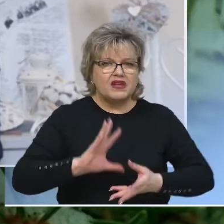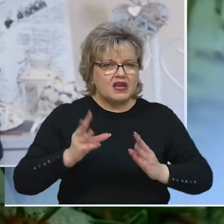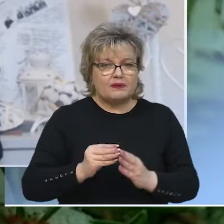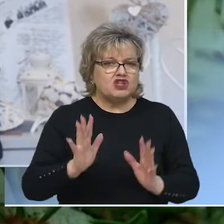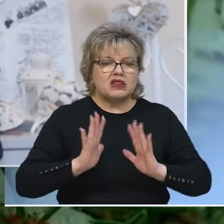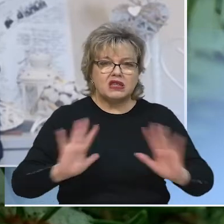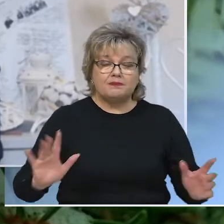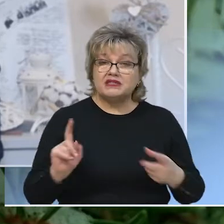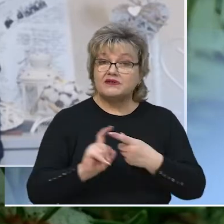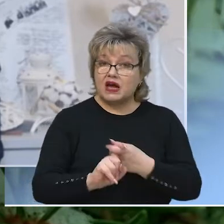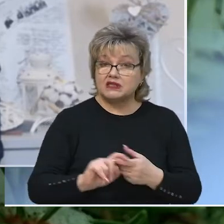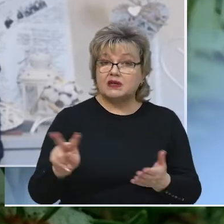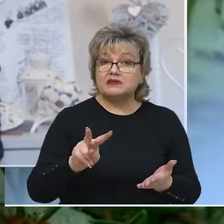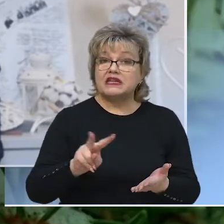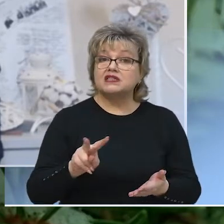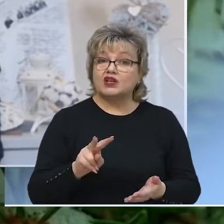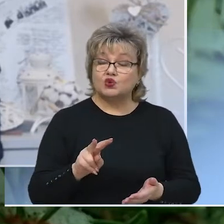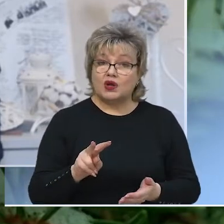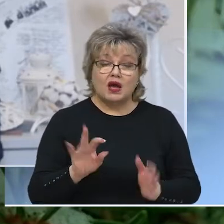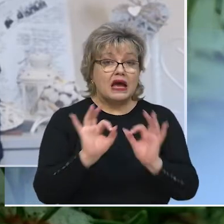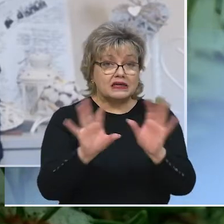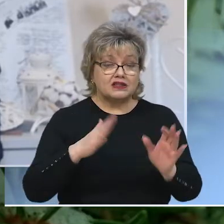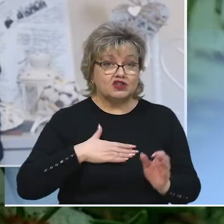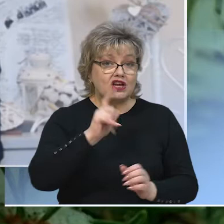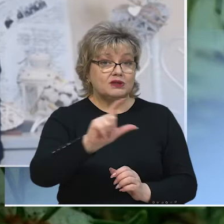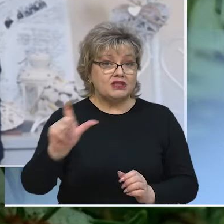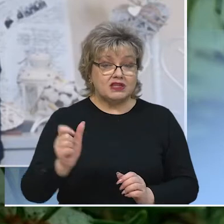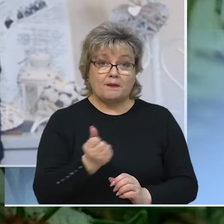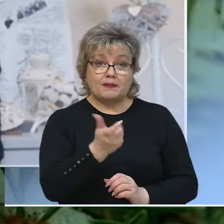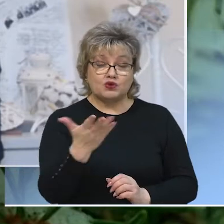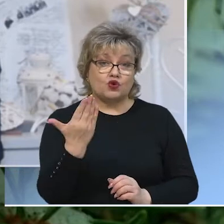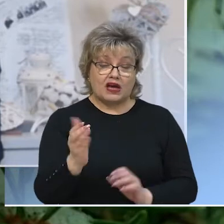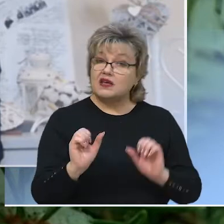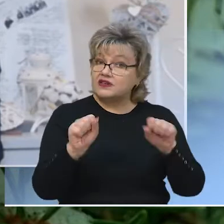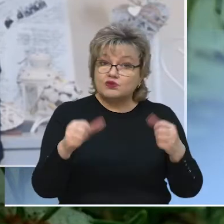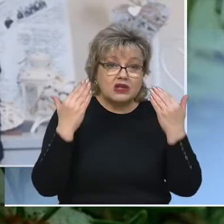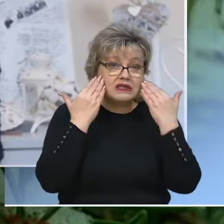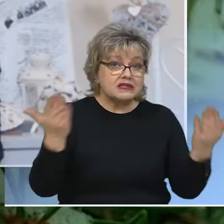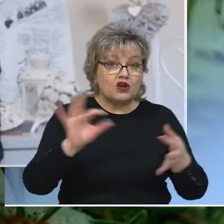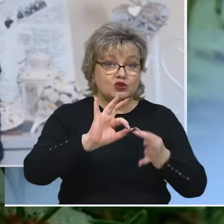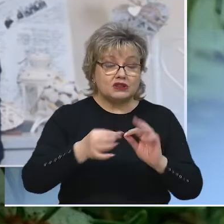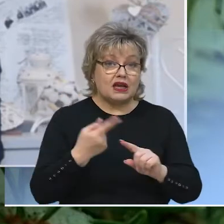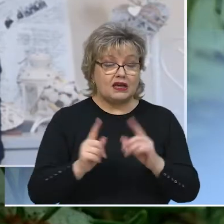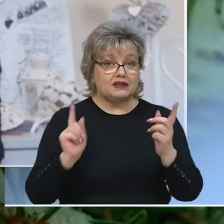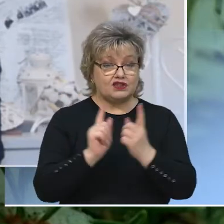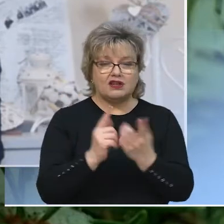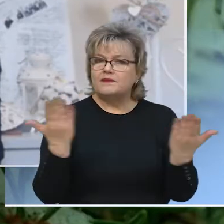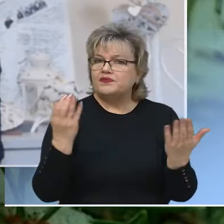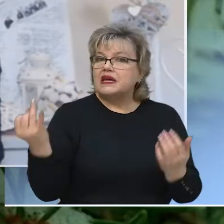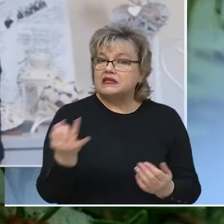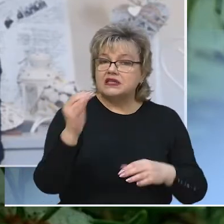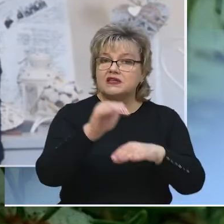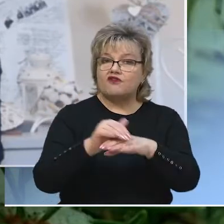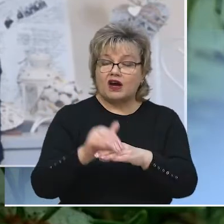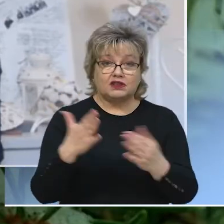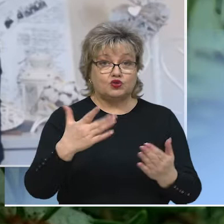и вообще не быть связанным с литературой. Расскажите нашим зрителям, поскольку они, возможно, не знают о деталях этой встречи, какие-то